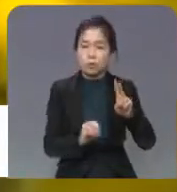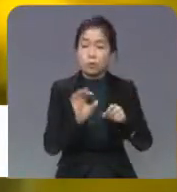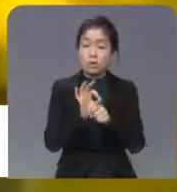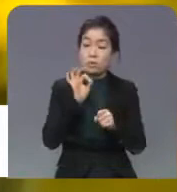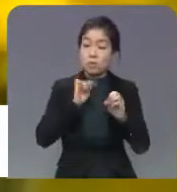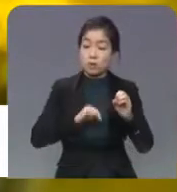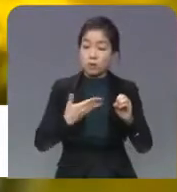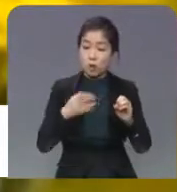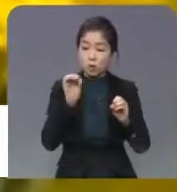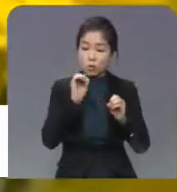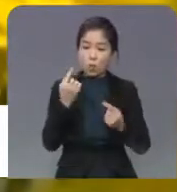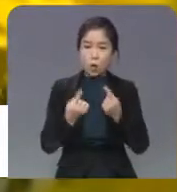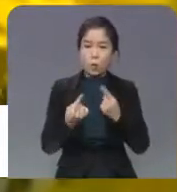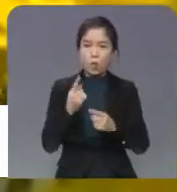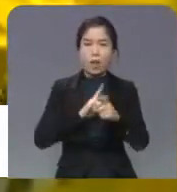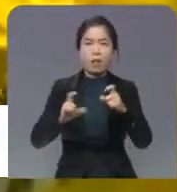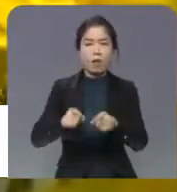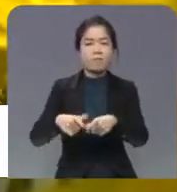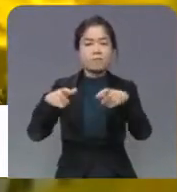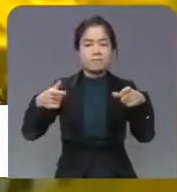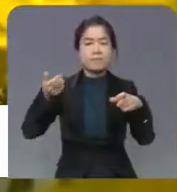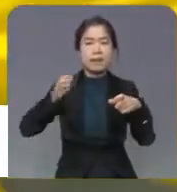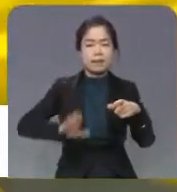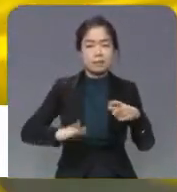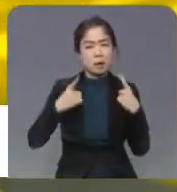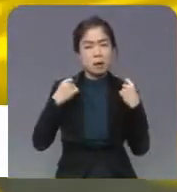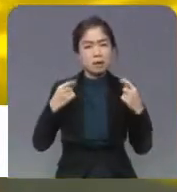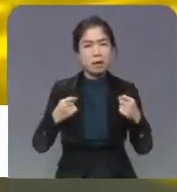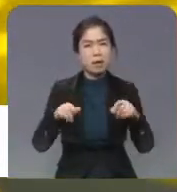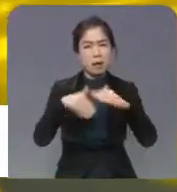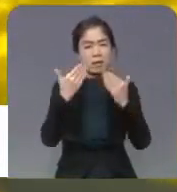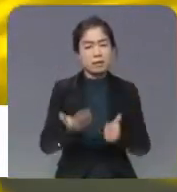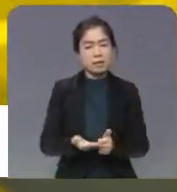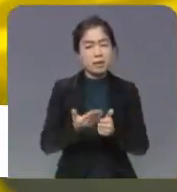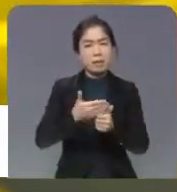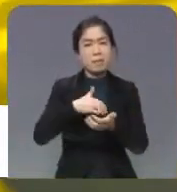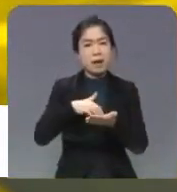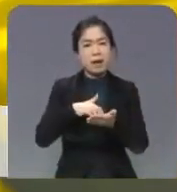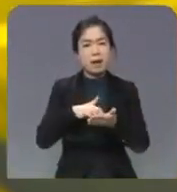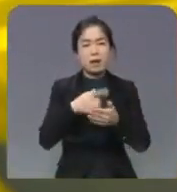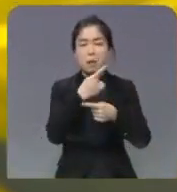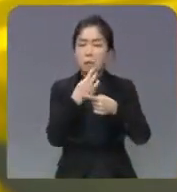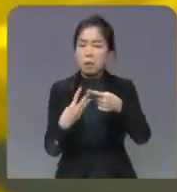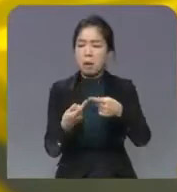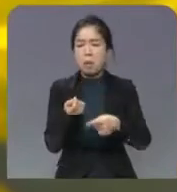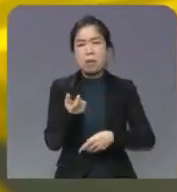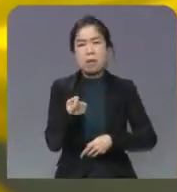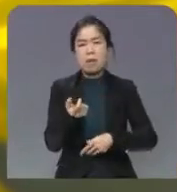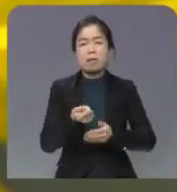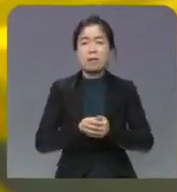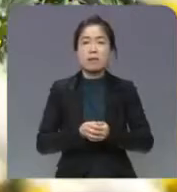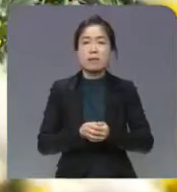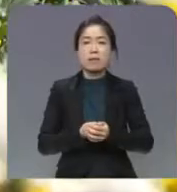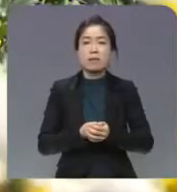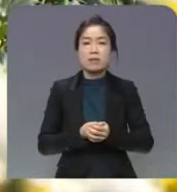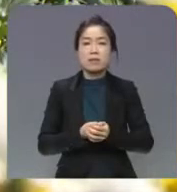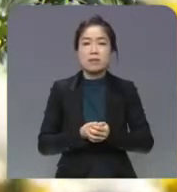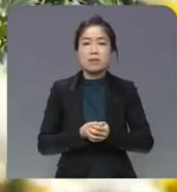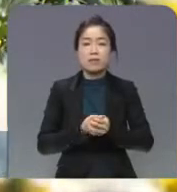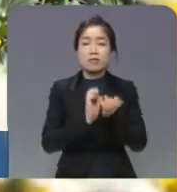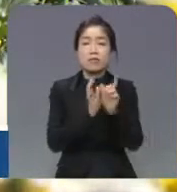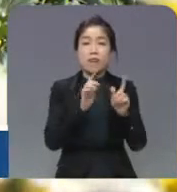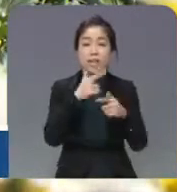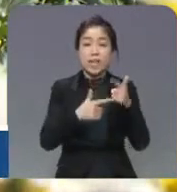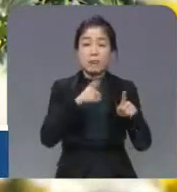전 0.9%보다는 많이 올랐지만 여전히 전체 재배량의 3분의 1이 채 안 됩니다. 국화 한